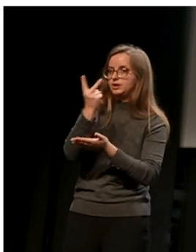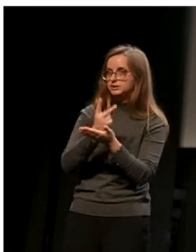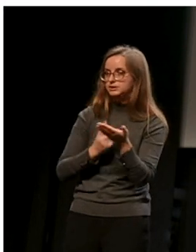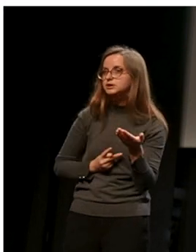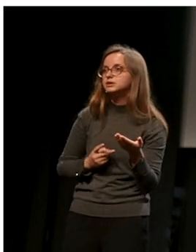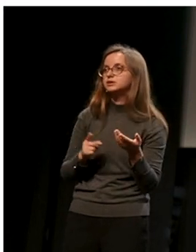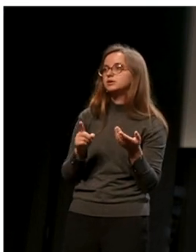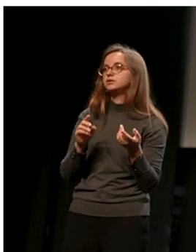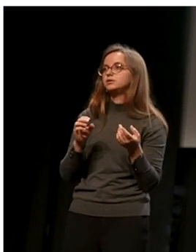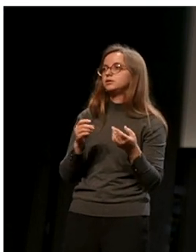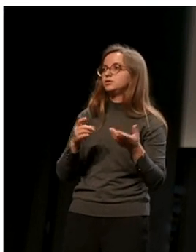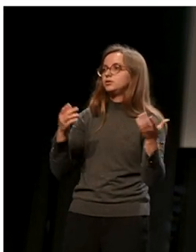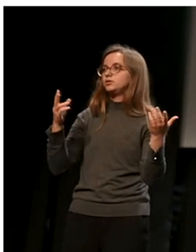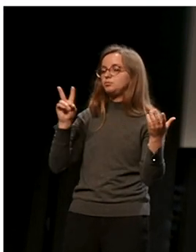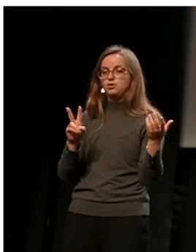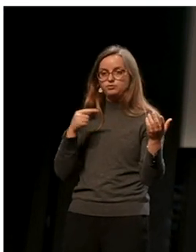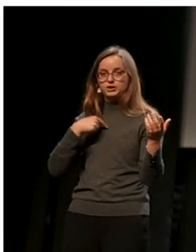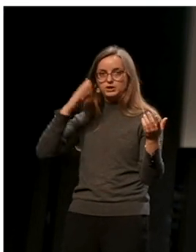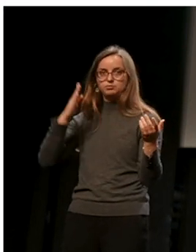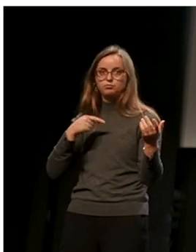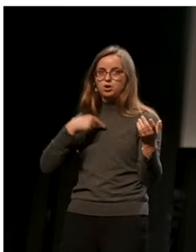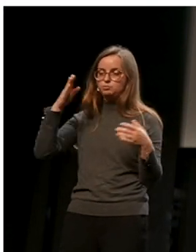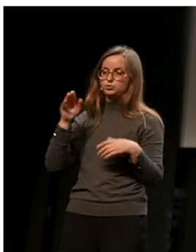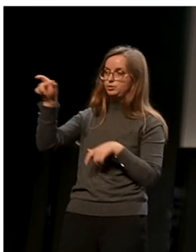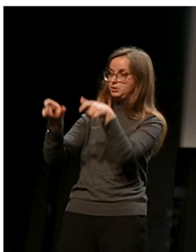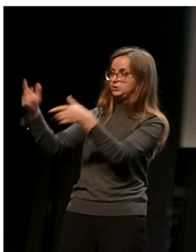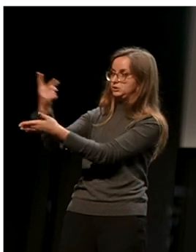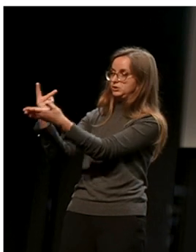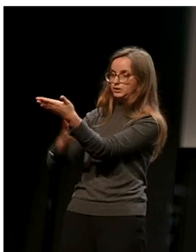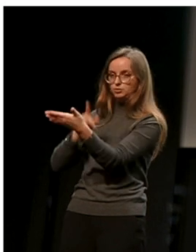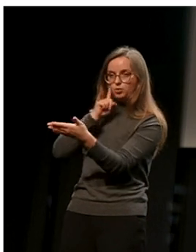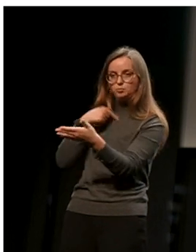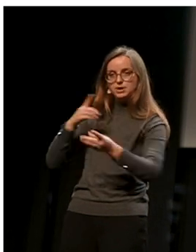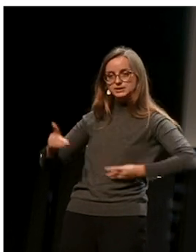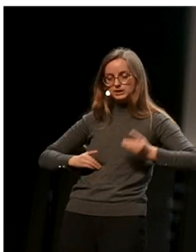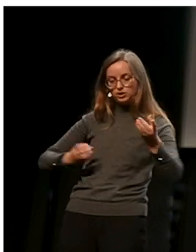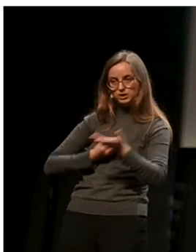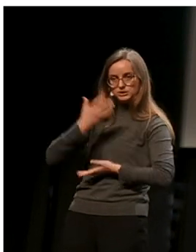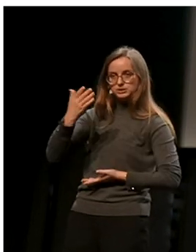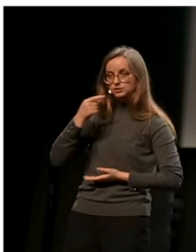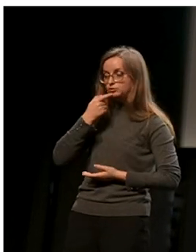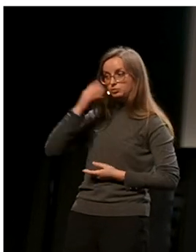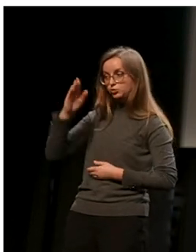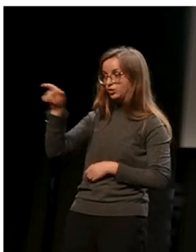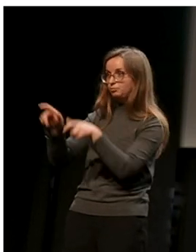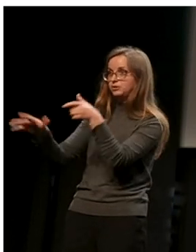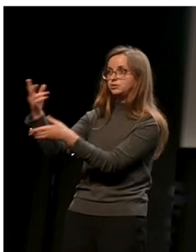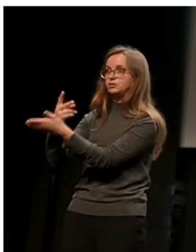été dépendant d'illustrateurs. Donc pour moi, le virage technologique aujourd'hui, c'est une aubaine. Et en même temps,